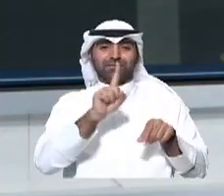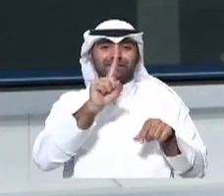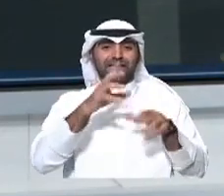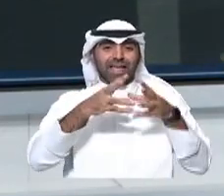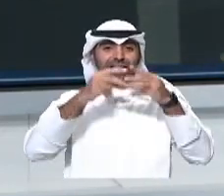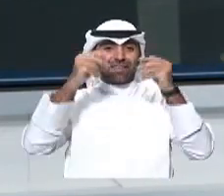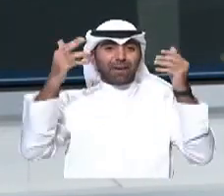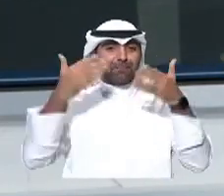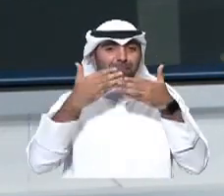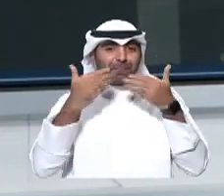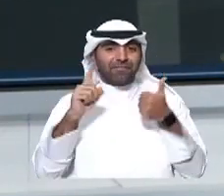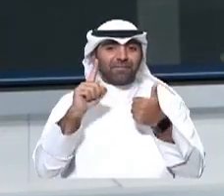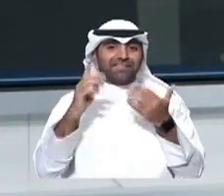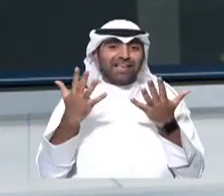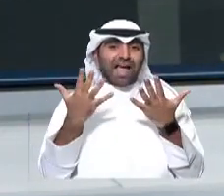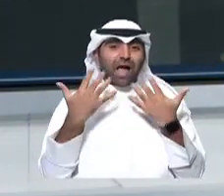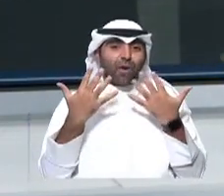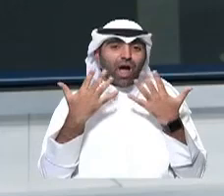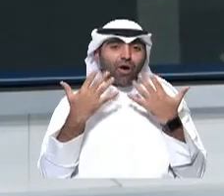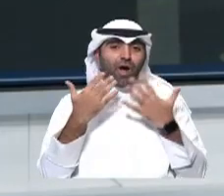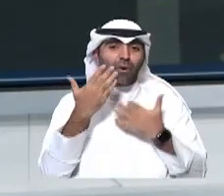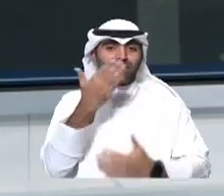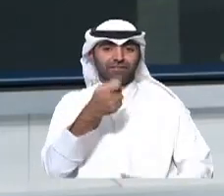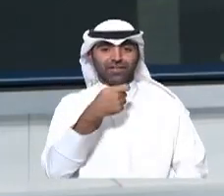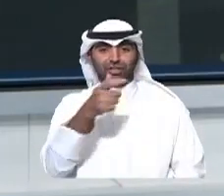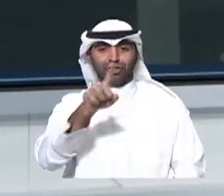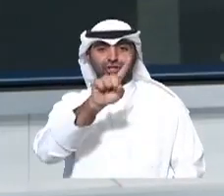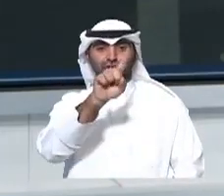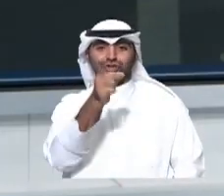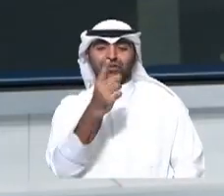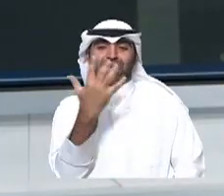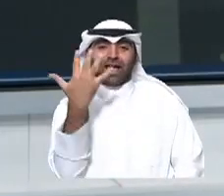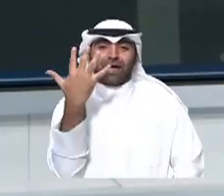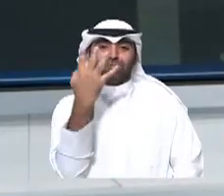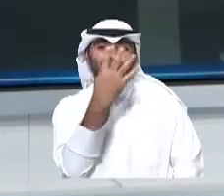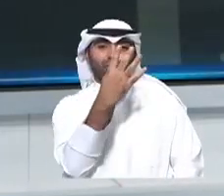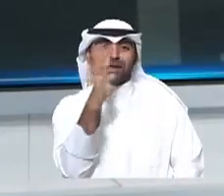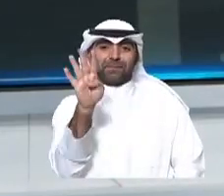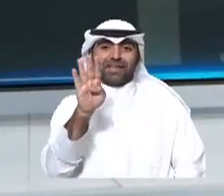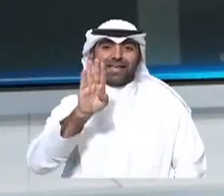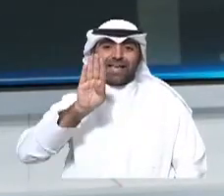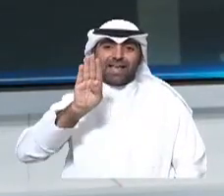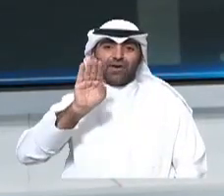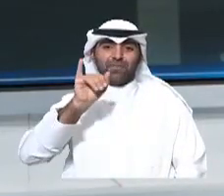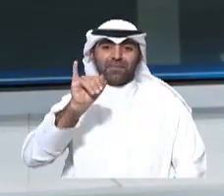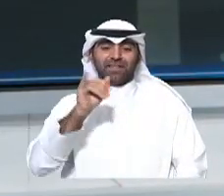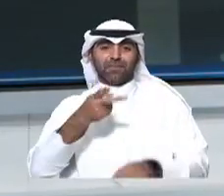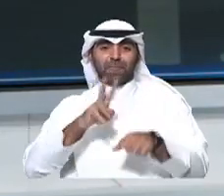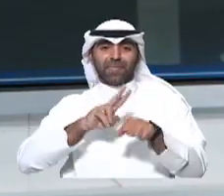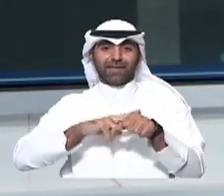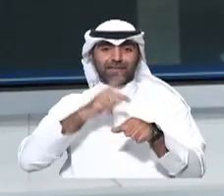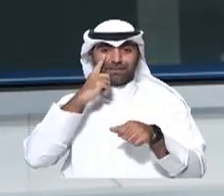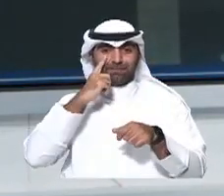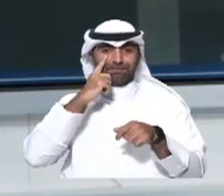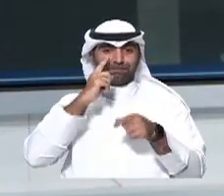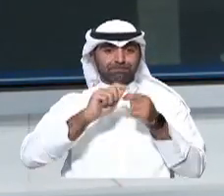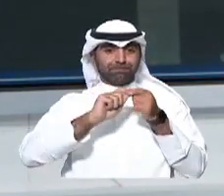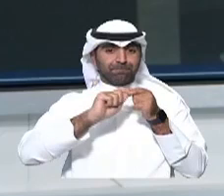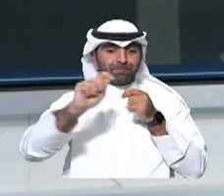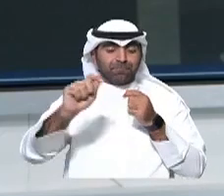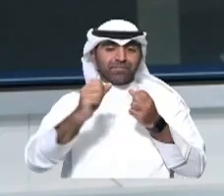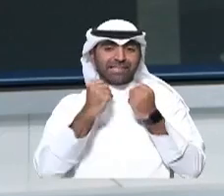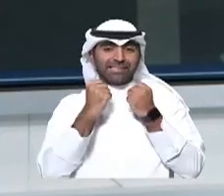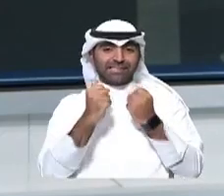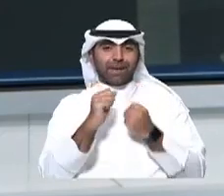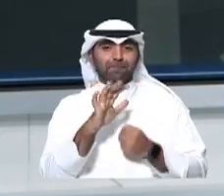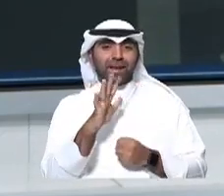الشمالية الغربية أيضا توصل سرعتها إلى 45 كيلومتر في الساعة، وكذلك انخفاض ملحوظ ونسبي في درجات